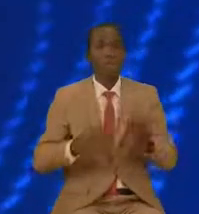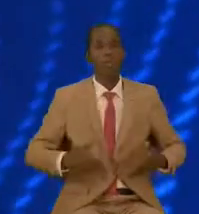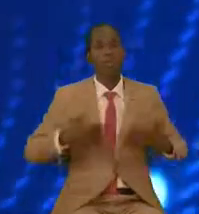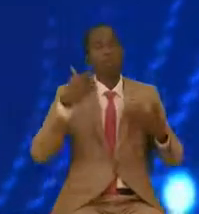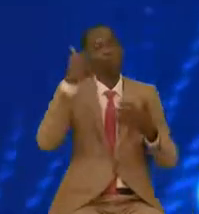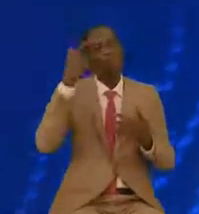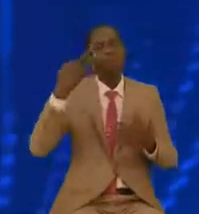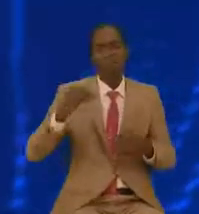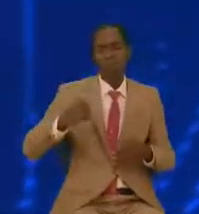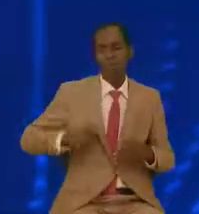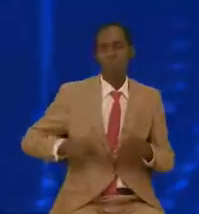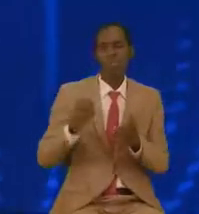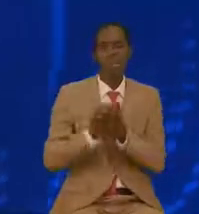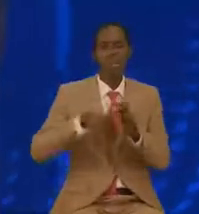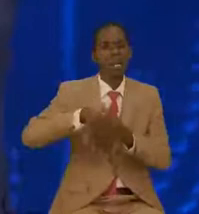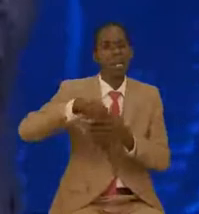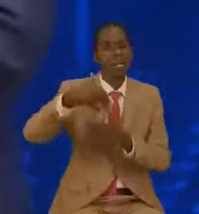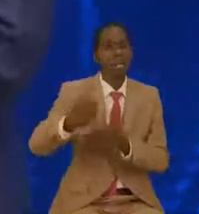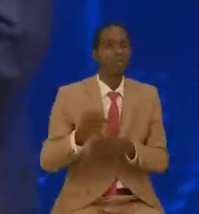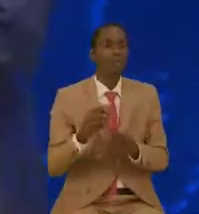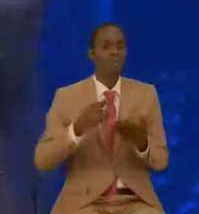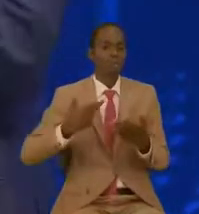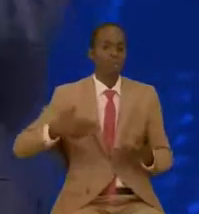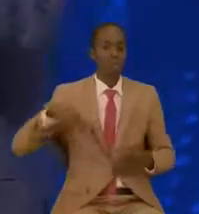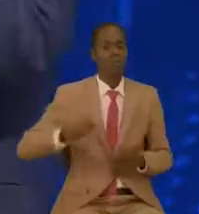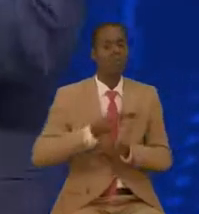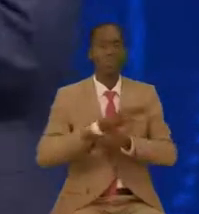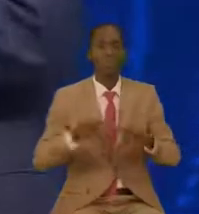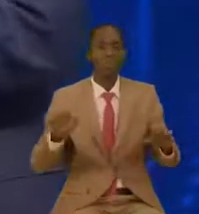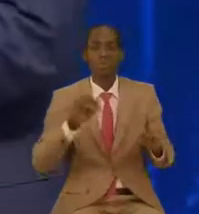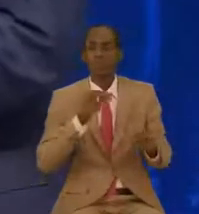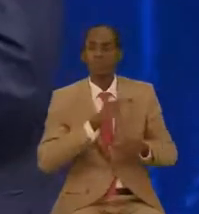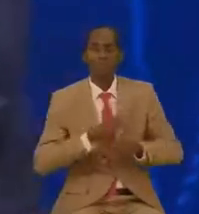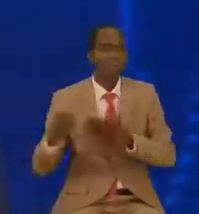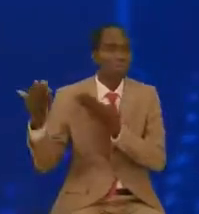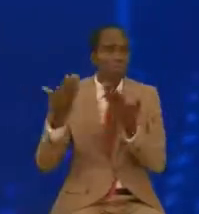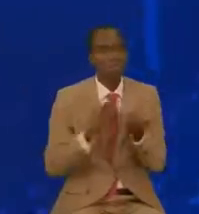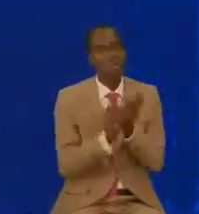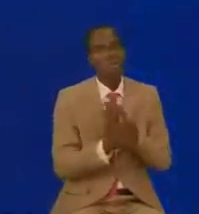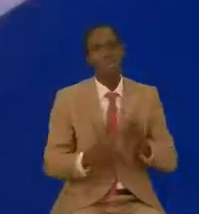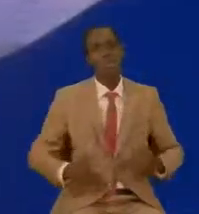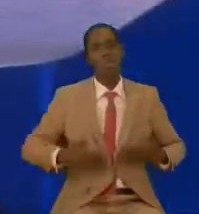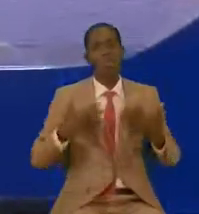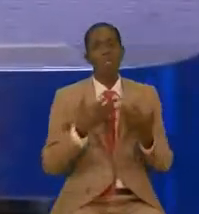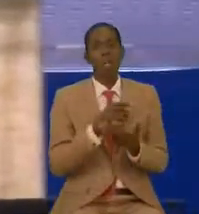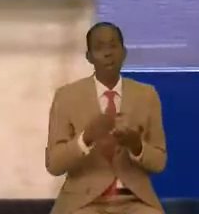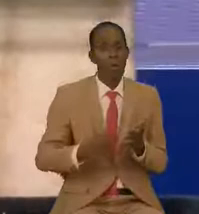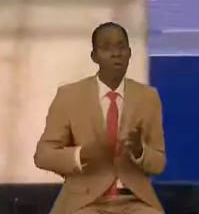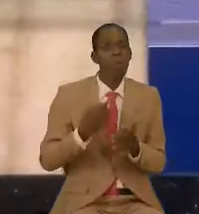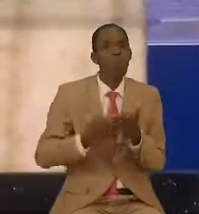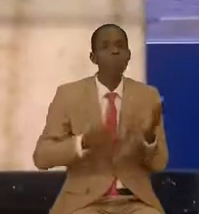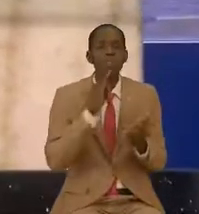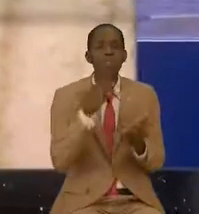cause de la circoncision. La religion extérieure n'apporte pas un changement de vie. Et quelle est la